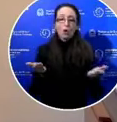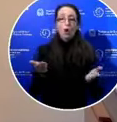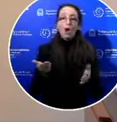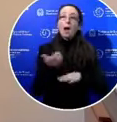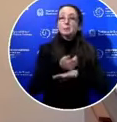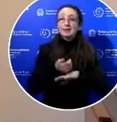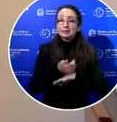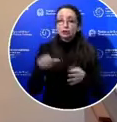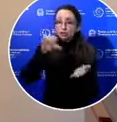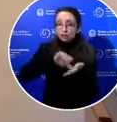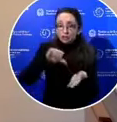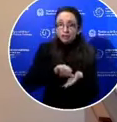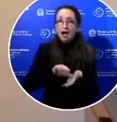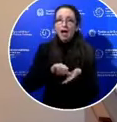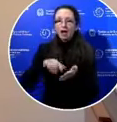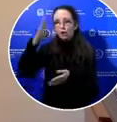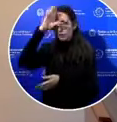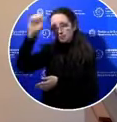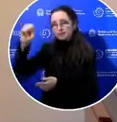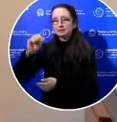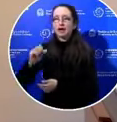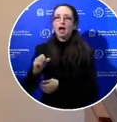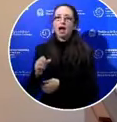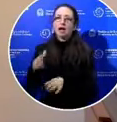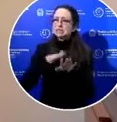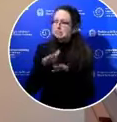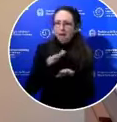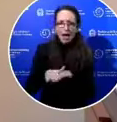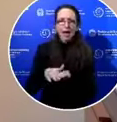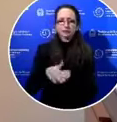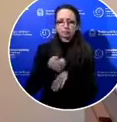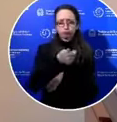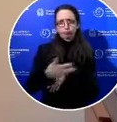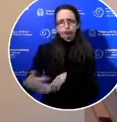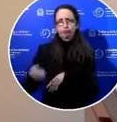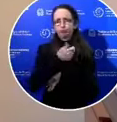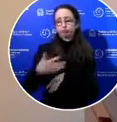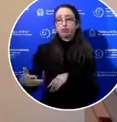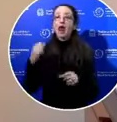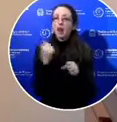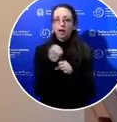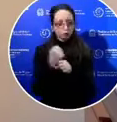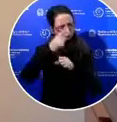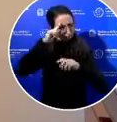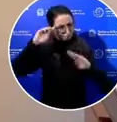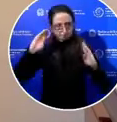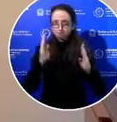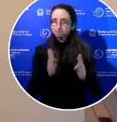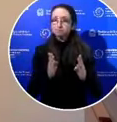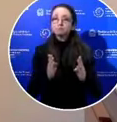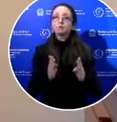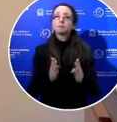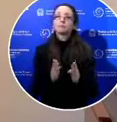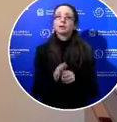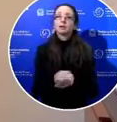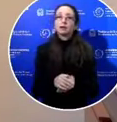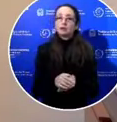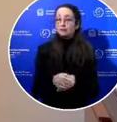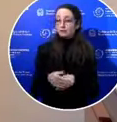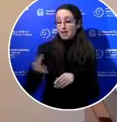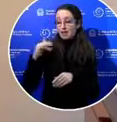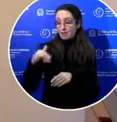pubblici e territori, l'università, la ricerca, gli esperti, un lavoro serrato, condotto, voglio ricordarlo, dall'aprile dello scorso